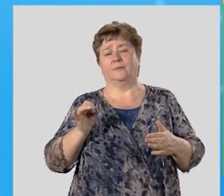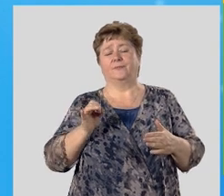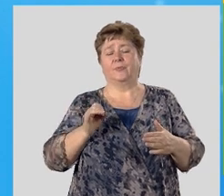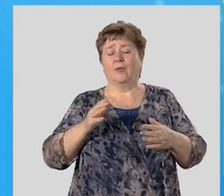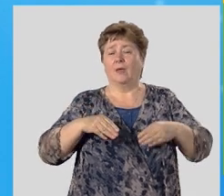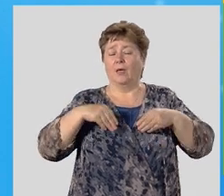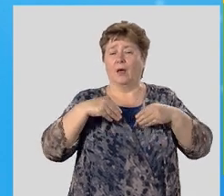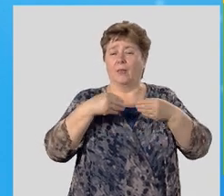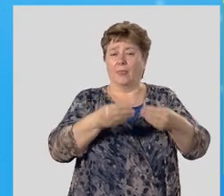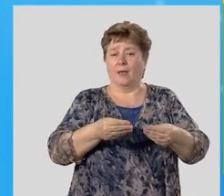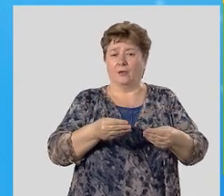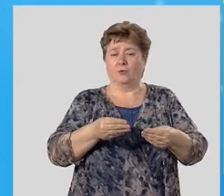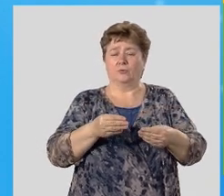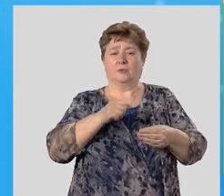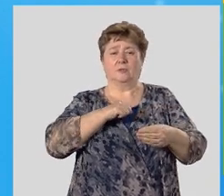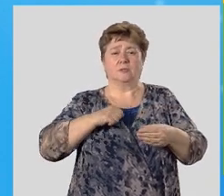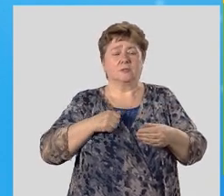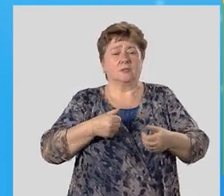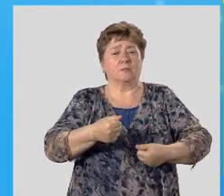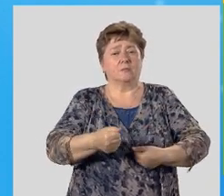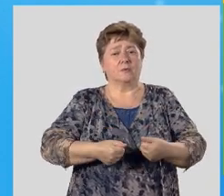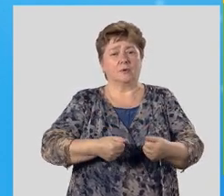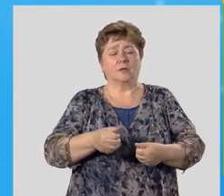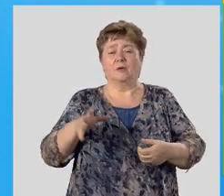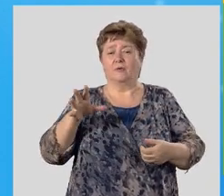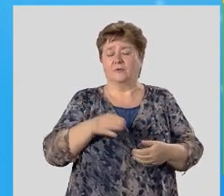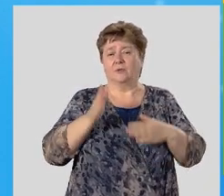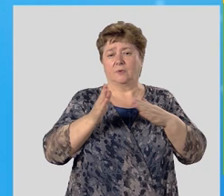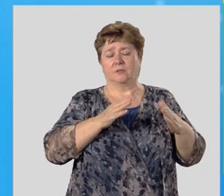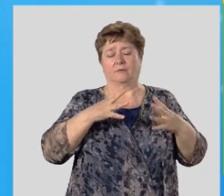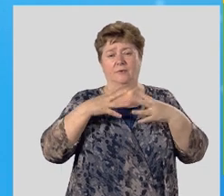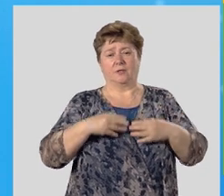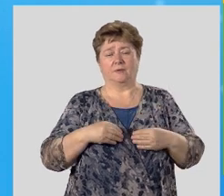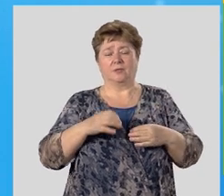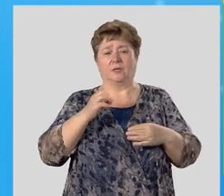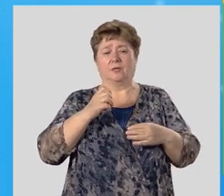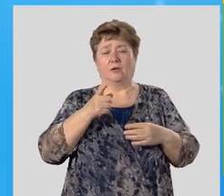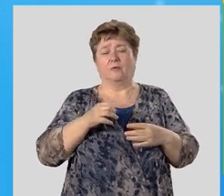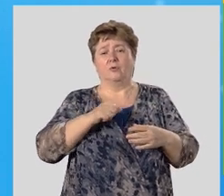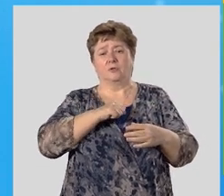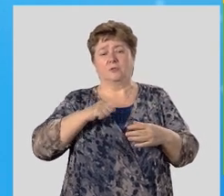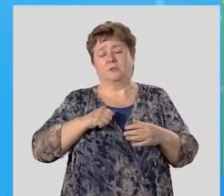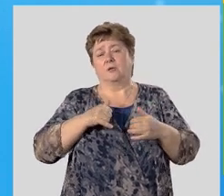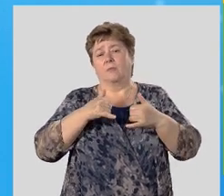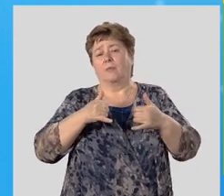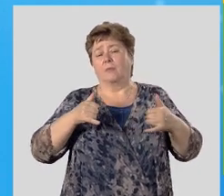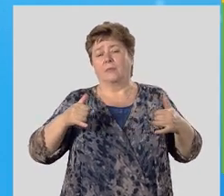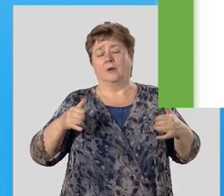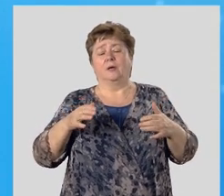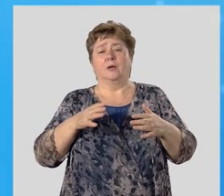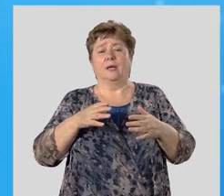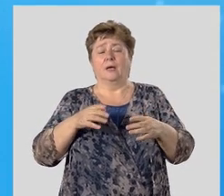Они обеспечивают саморегуляцию всех процессов в организме, его самовоспроизведение,